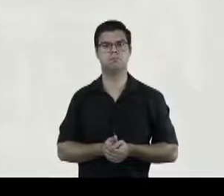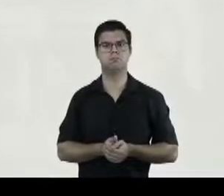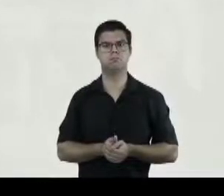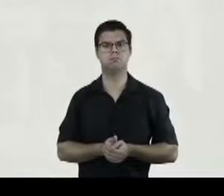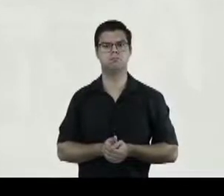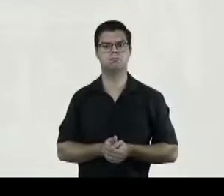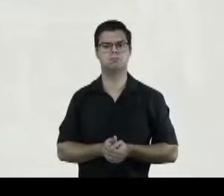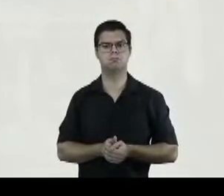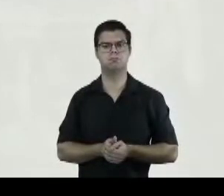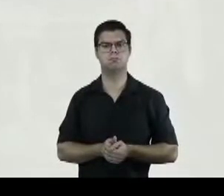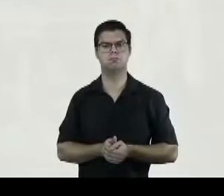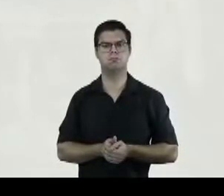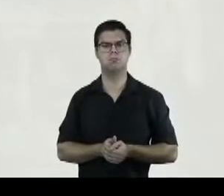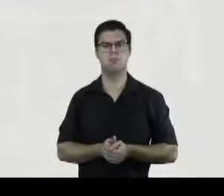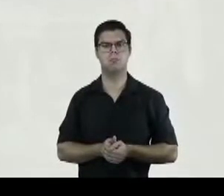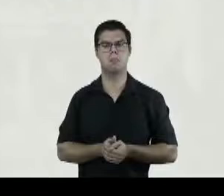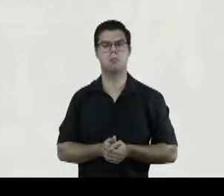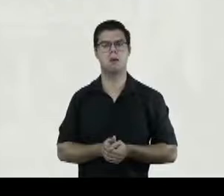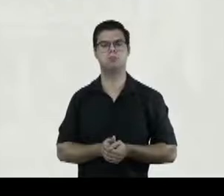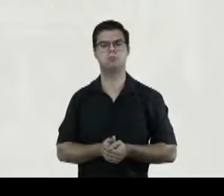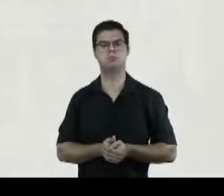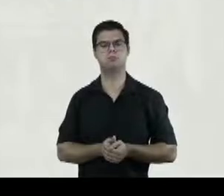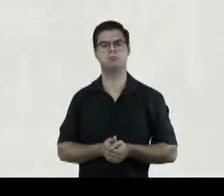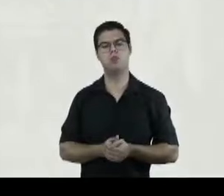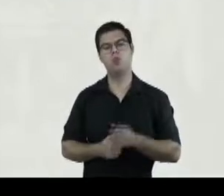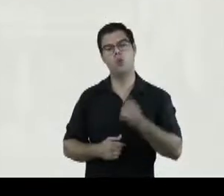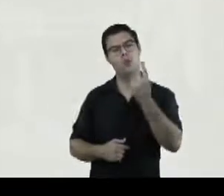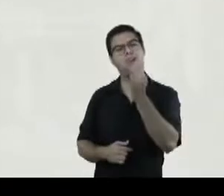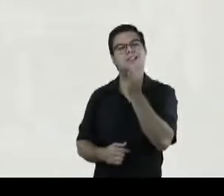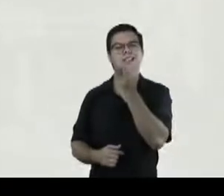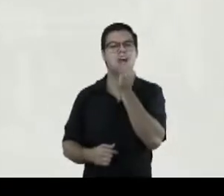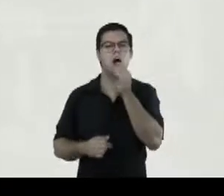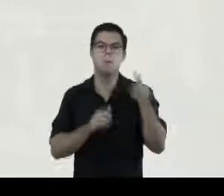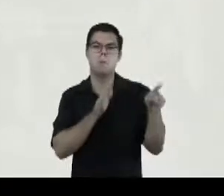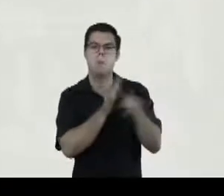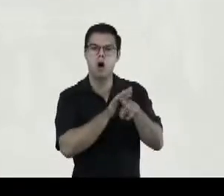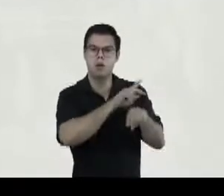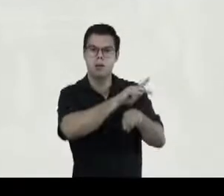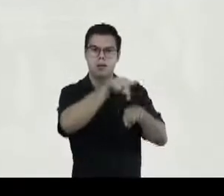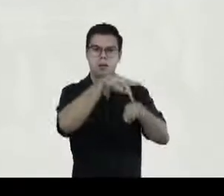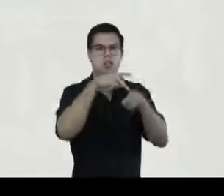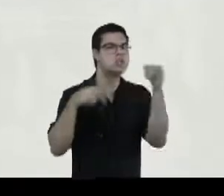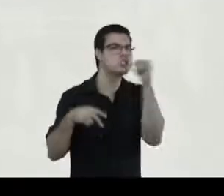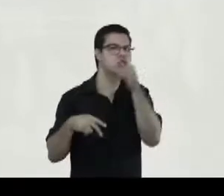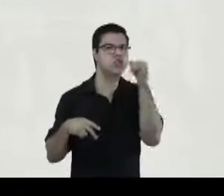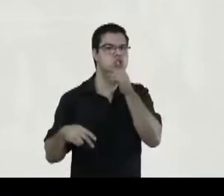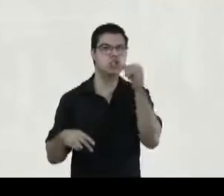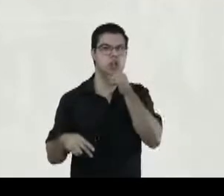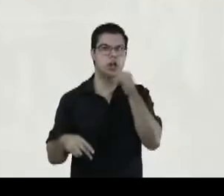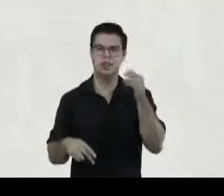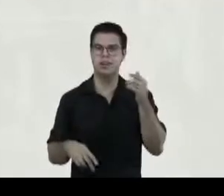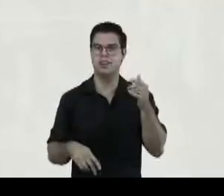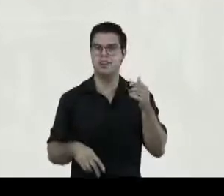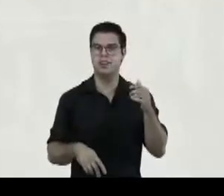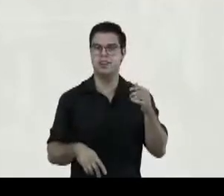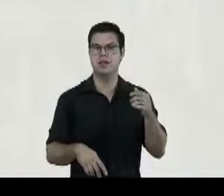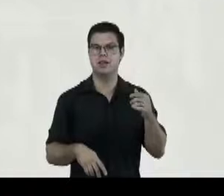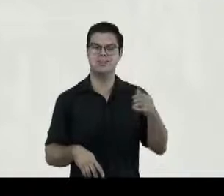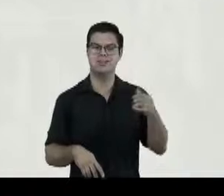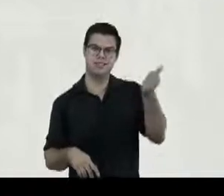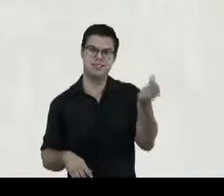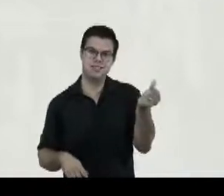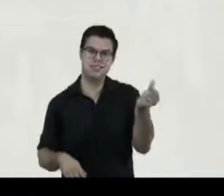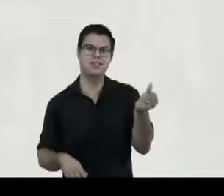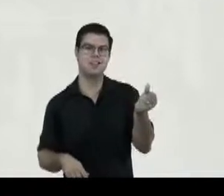Un exemple italien, c'est Edit Sedici. Donc, ce n'est pas le catalogue collectif italien, c'était une bibliographie qui a